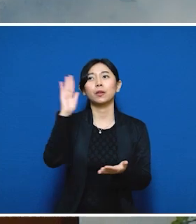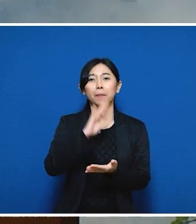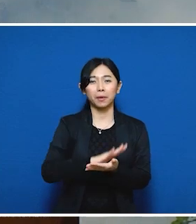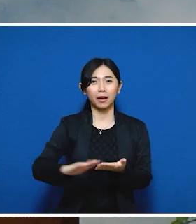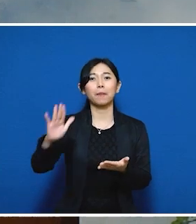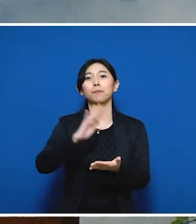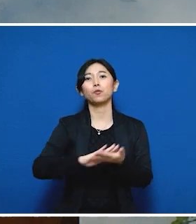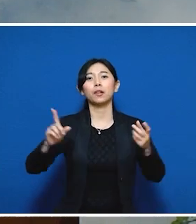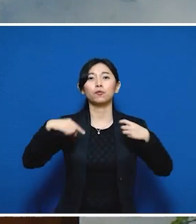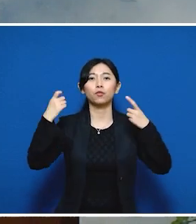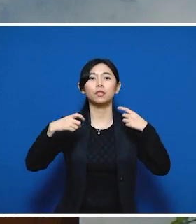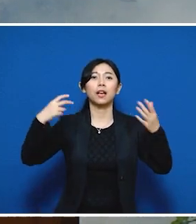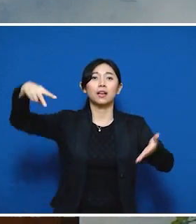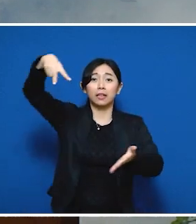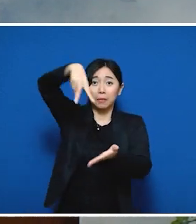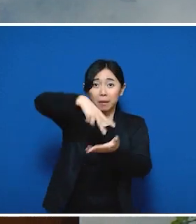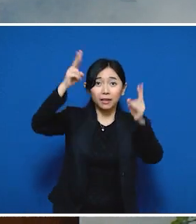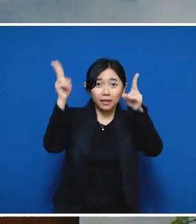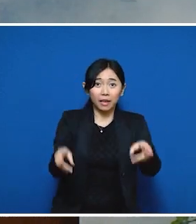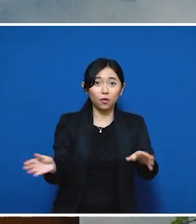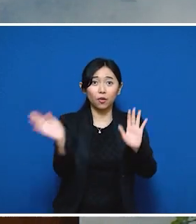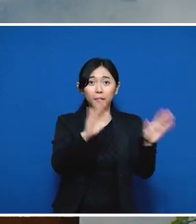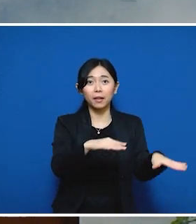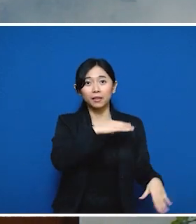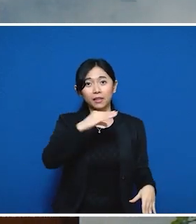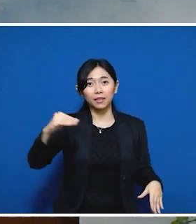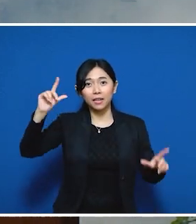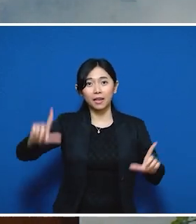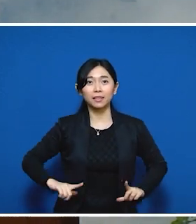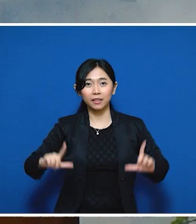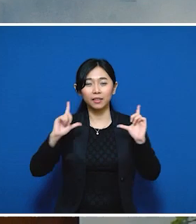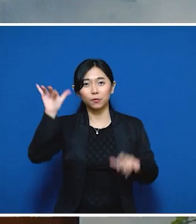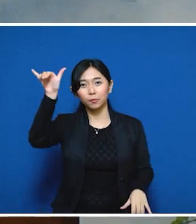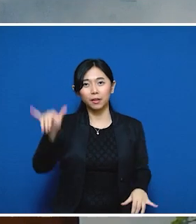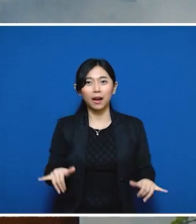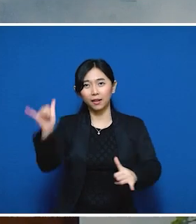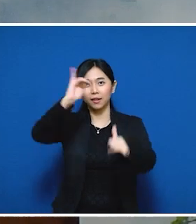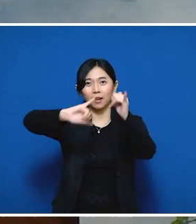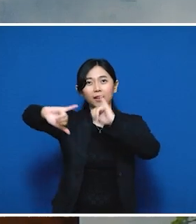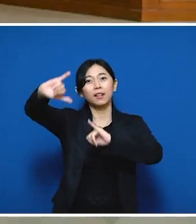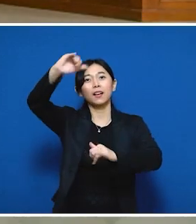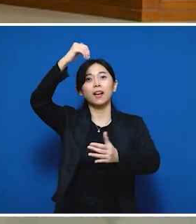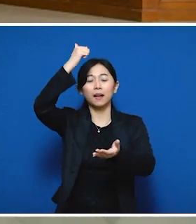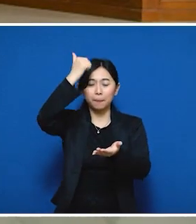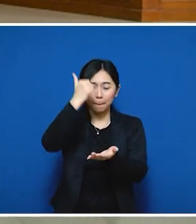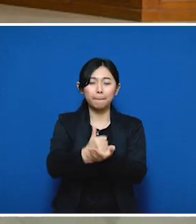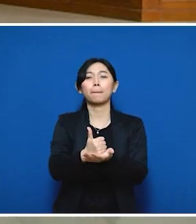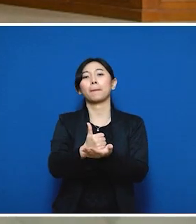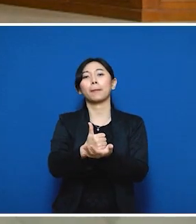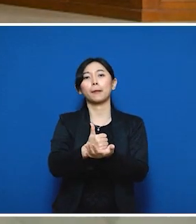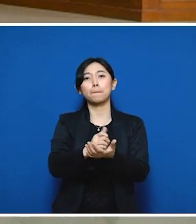kudus, pengampunan dosa, kebangkitan orang mati, dan hidup yang kekal.